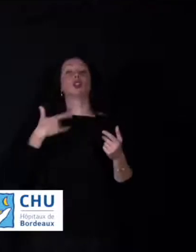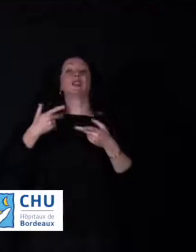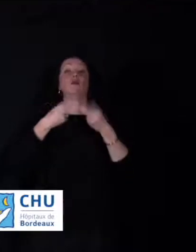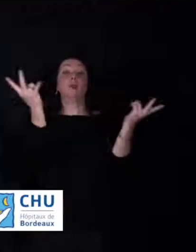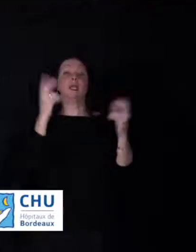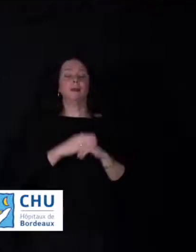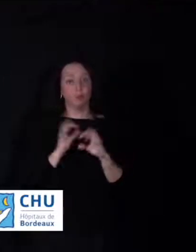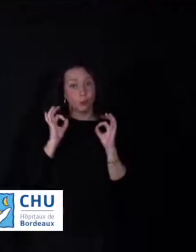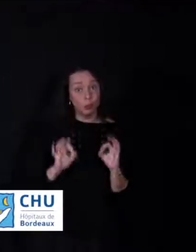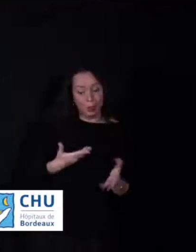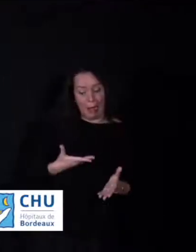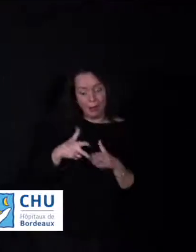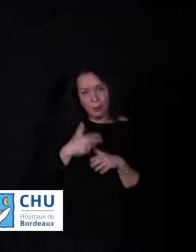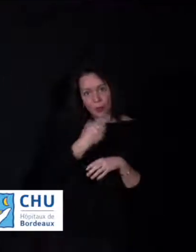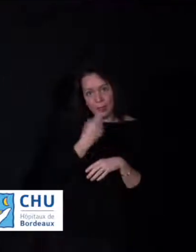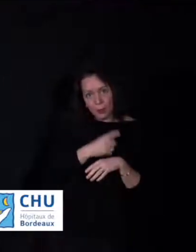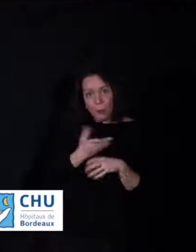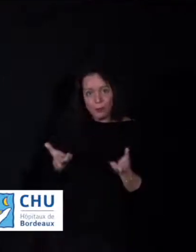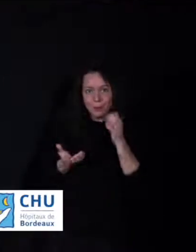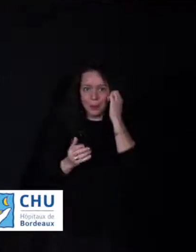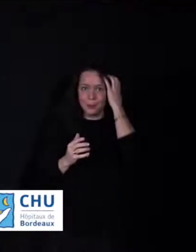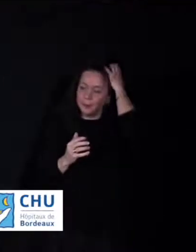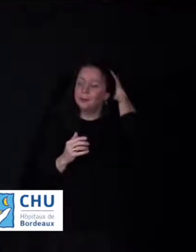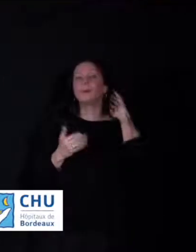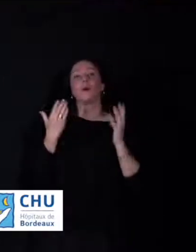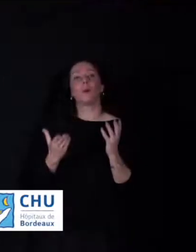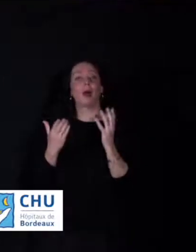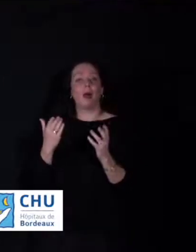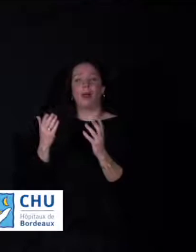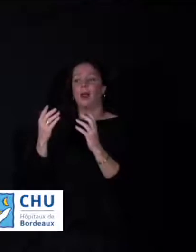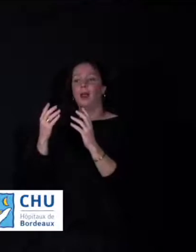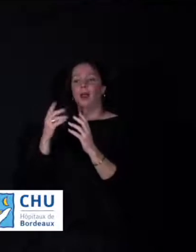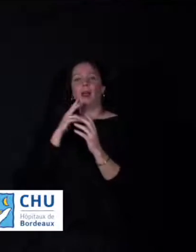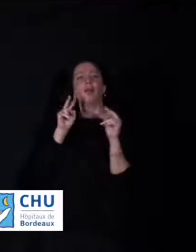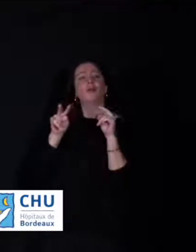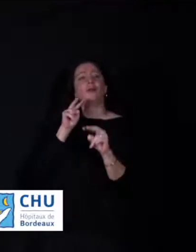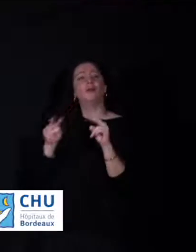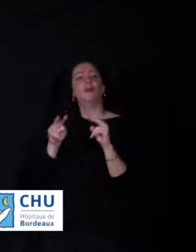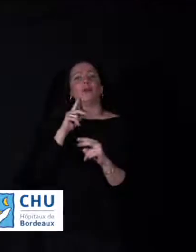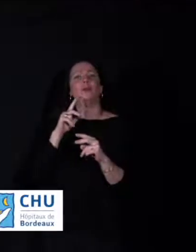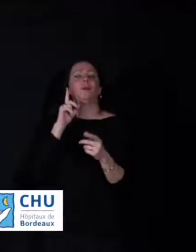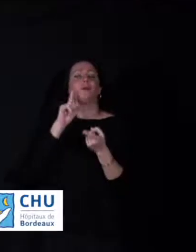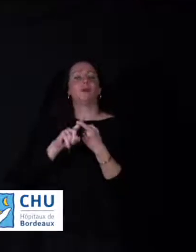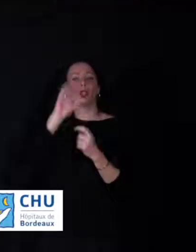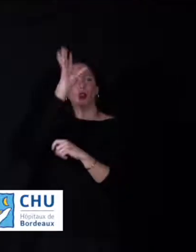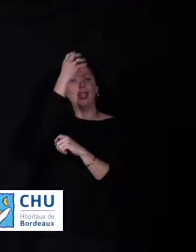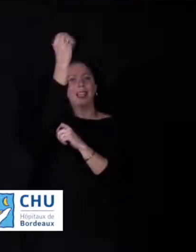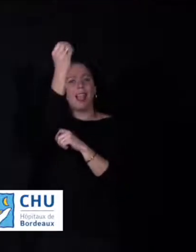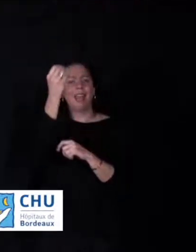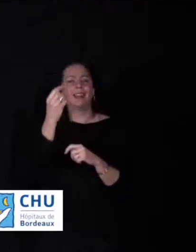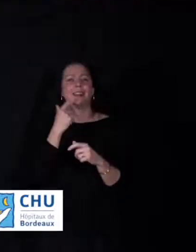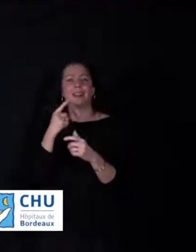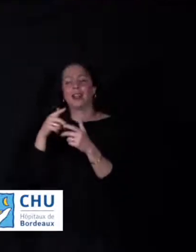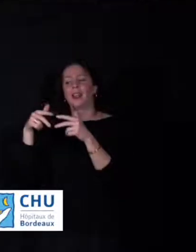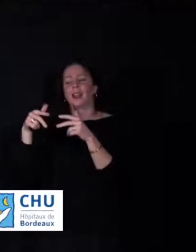clin d'œil en ce début décembre, ça représente beaucoup moins que le nombre de vues de l'album de Johnny Hallyday lorsqu'il est sorti,